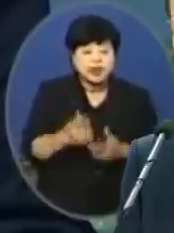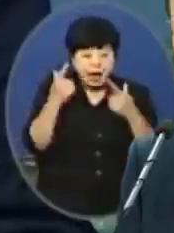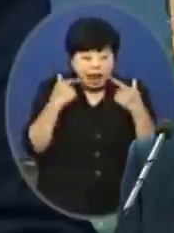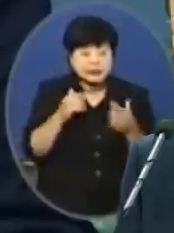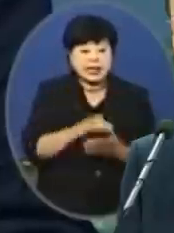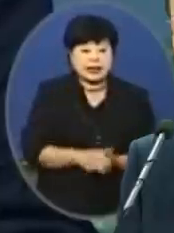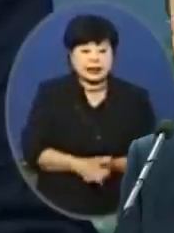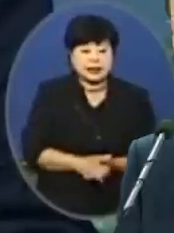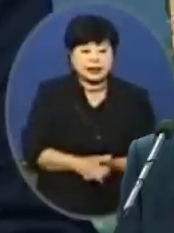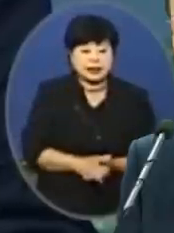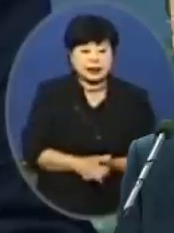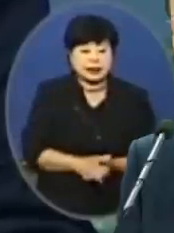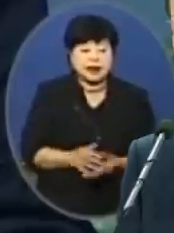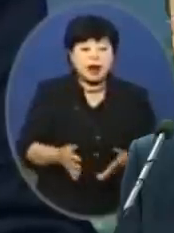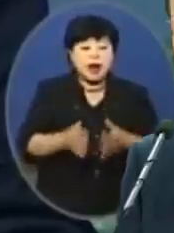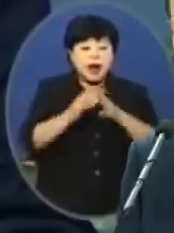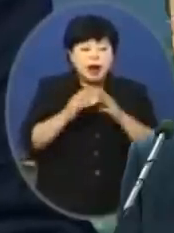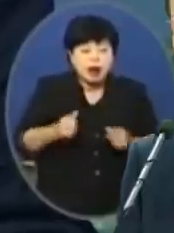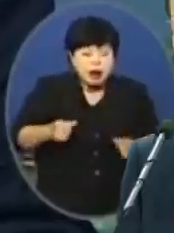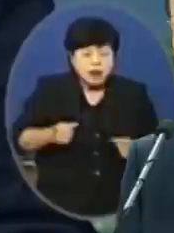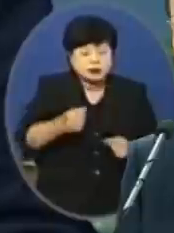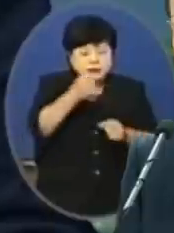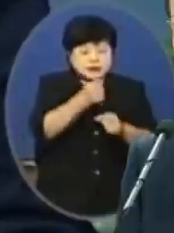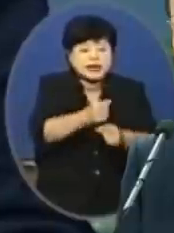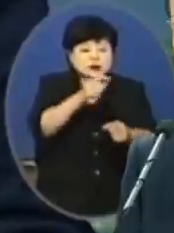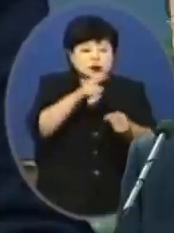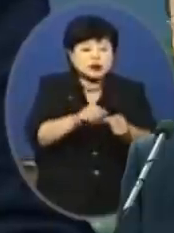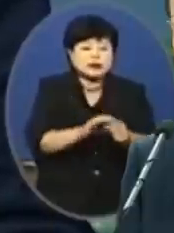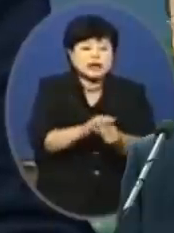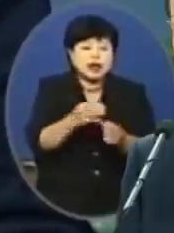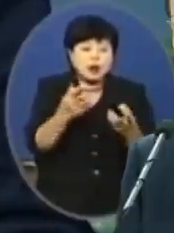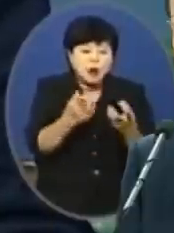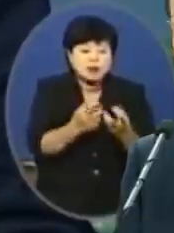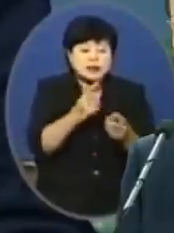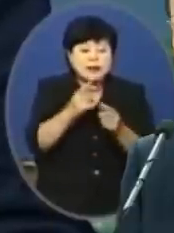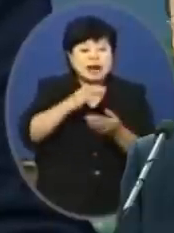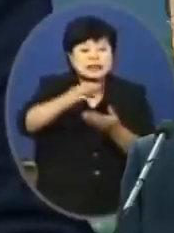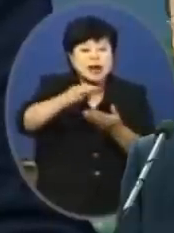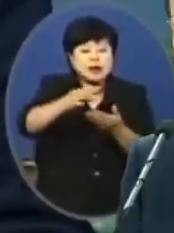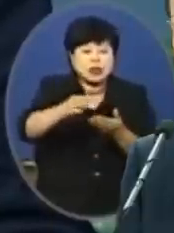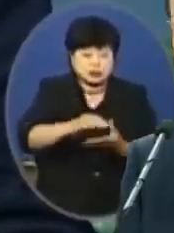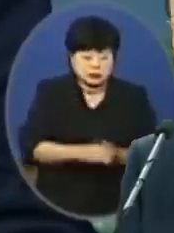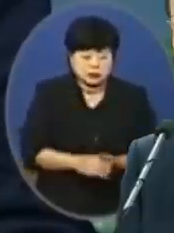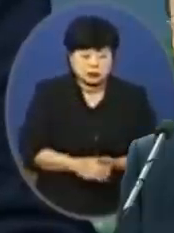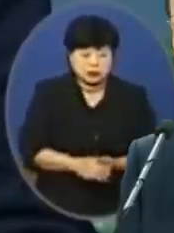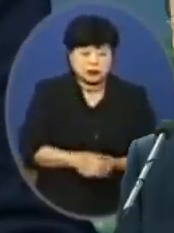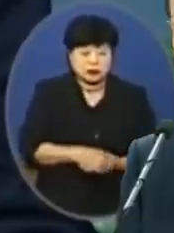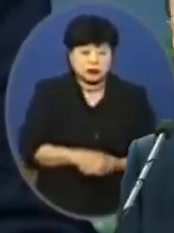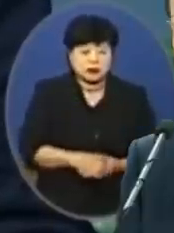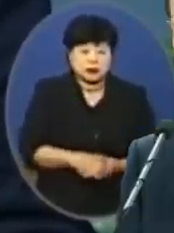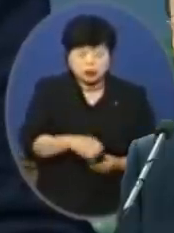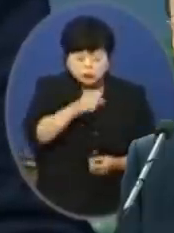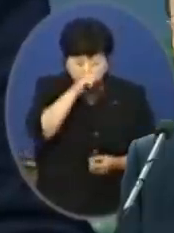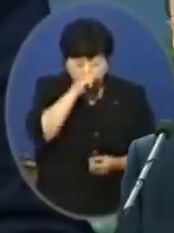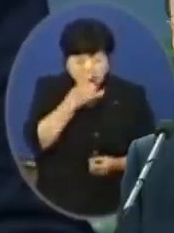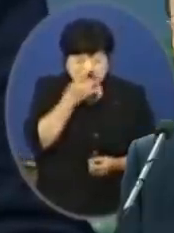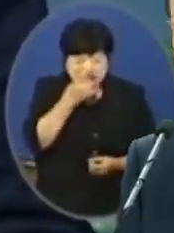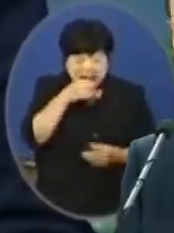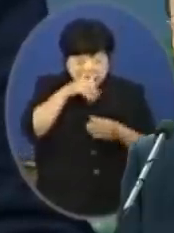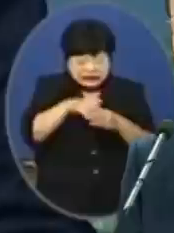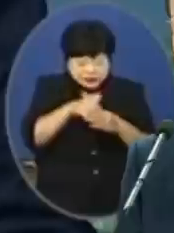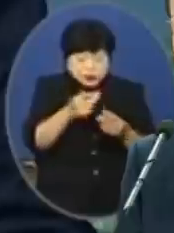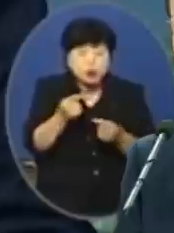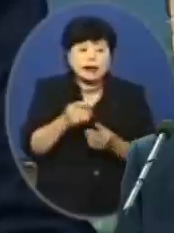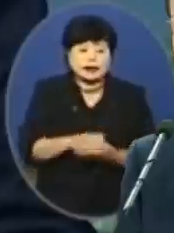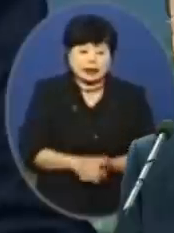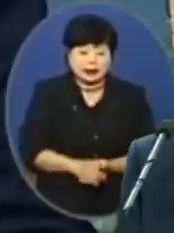항상 건설적이고 적극적이고 창조적이고 사랑이 있는 말을 하는 것은 굉장히 좋은 씨앗을 심는 것입니다.